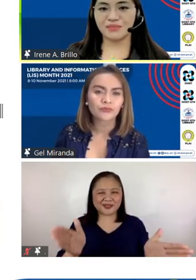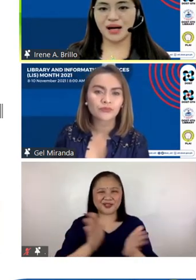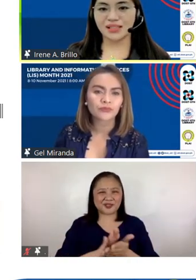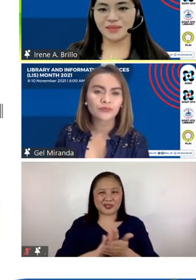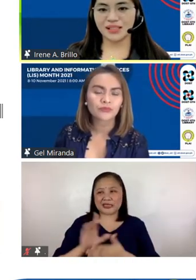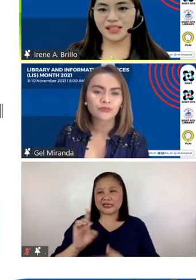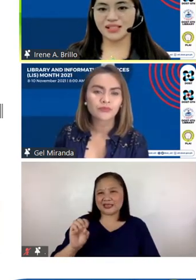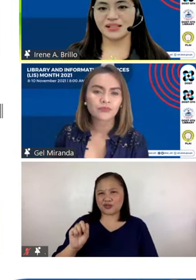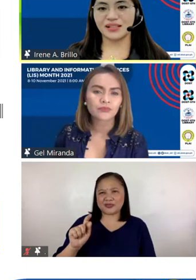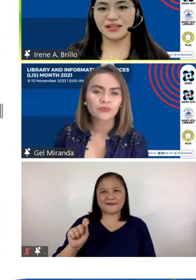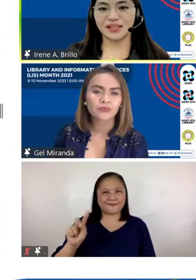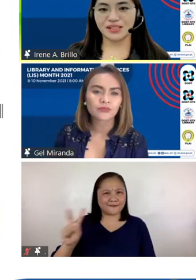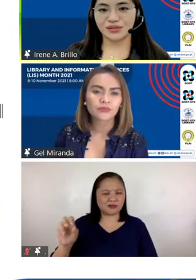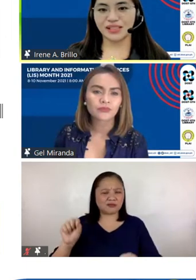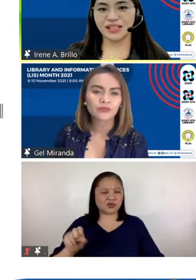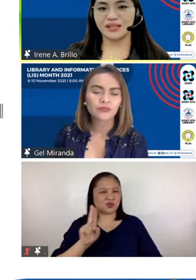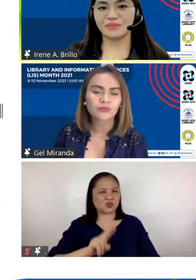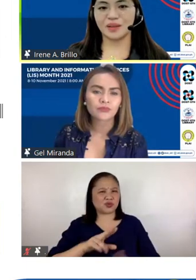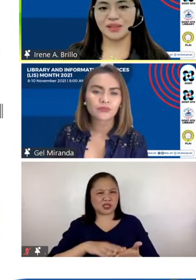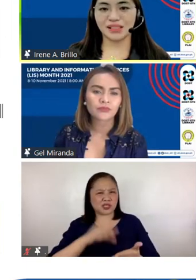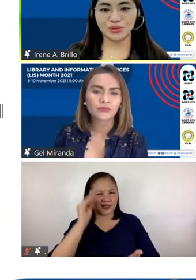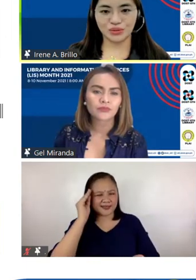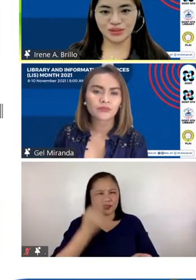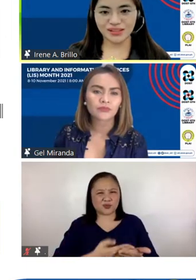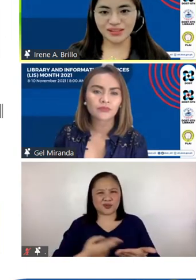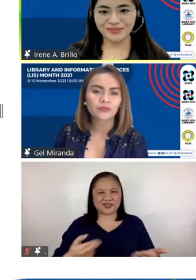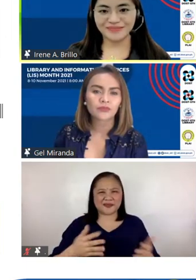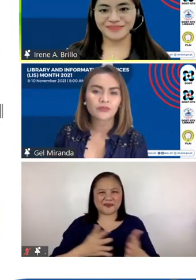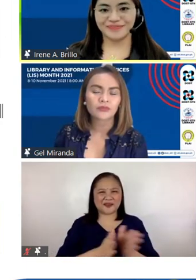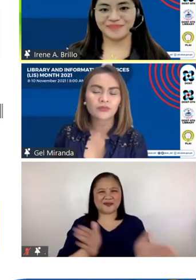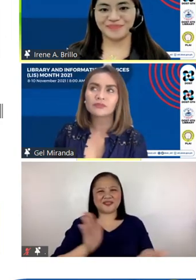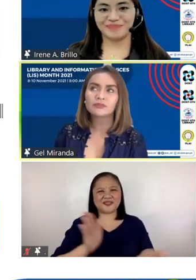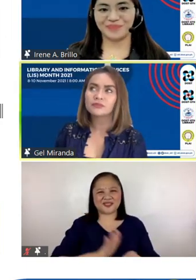can be maximized as learning resource in public schools?